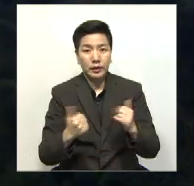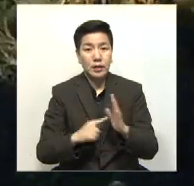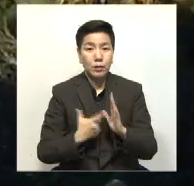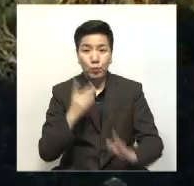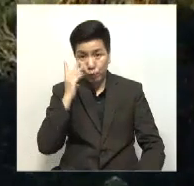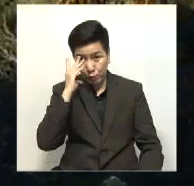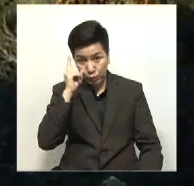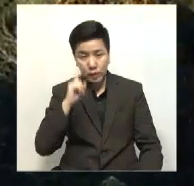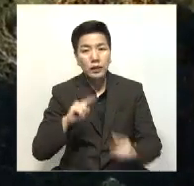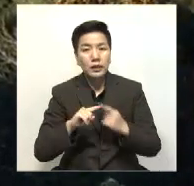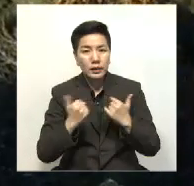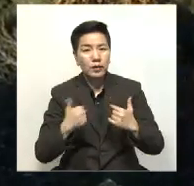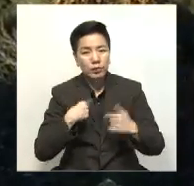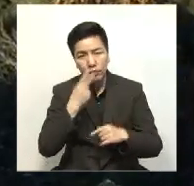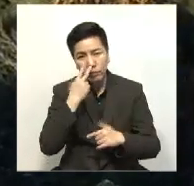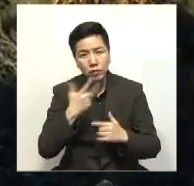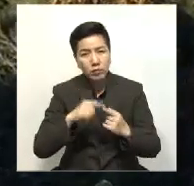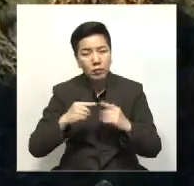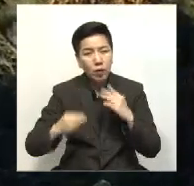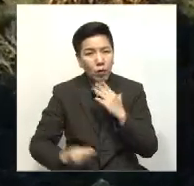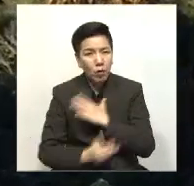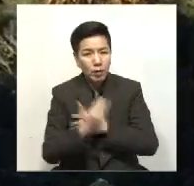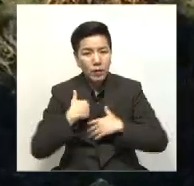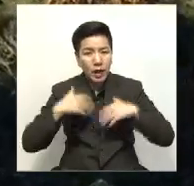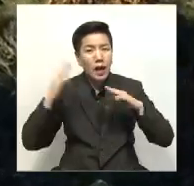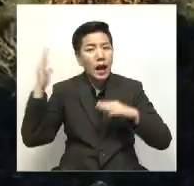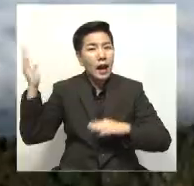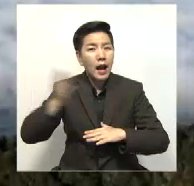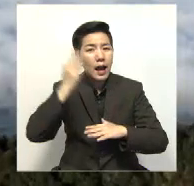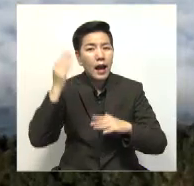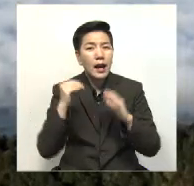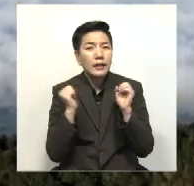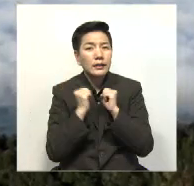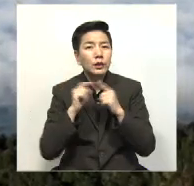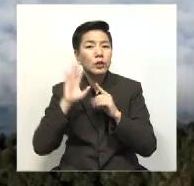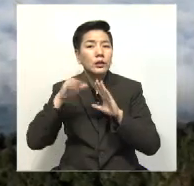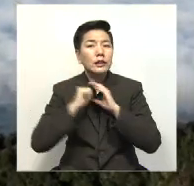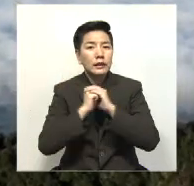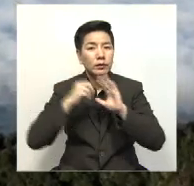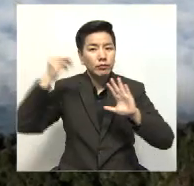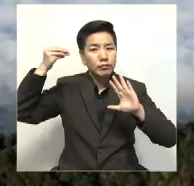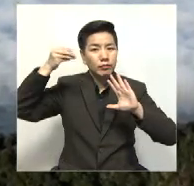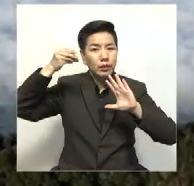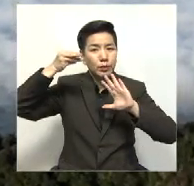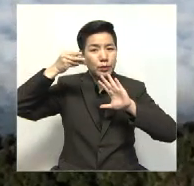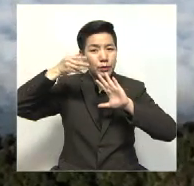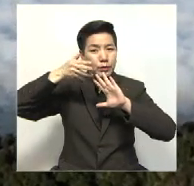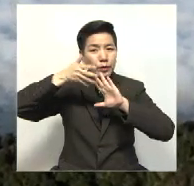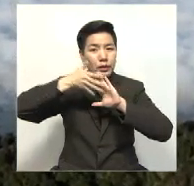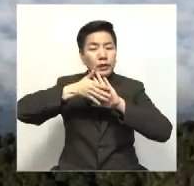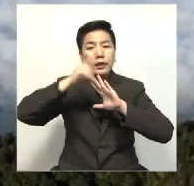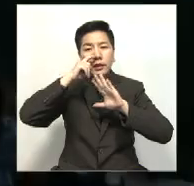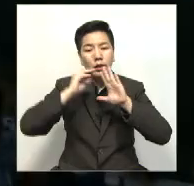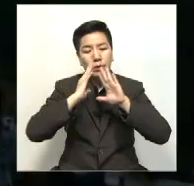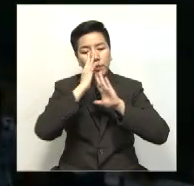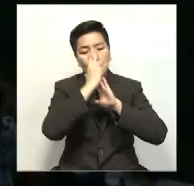งแต่วันพรุ่งนี้เป็นต้นไปนะคะมีการคาดการณ์ว่าความกดอากาศสูงกำลังปานกลางจากประเทศจีนอีกระลอกหนึ่งก็จะแผ่เข้าม